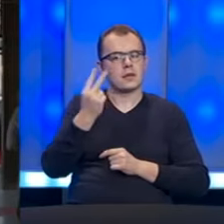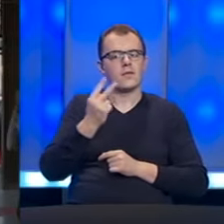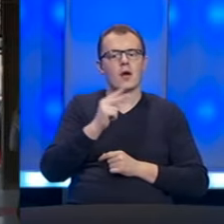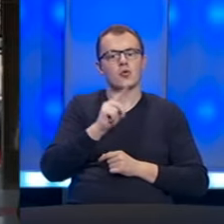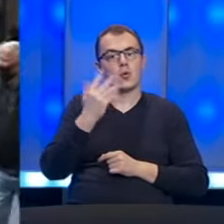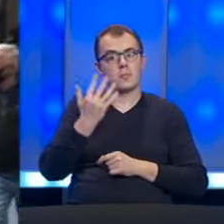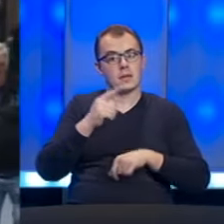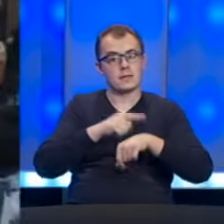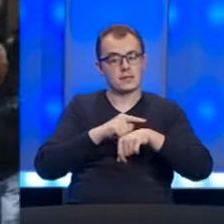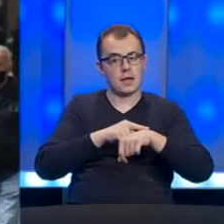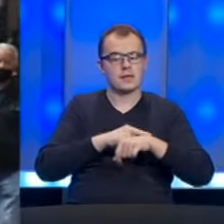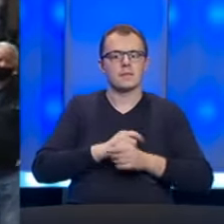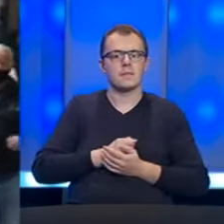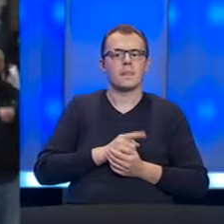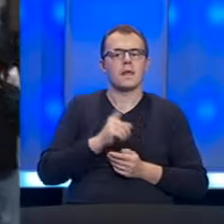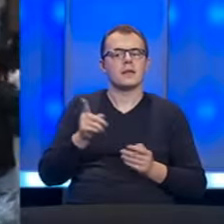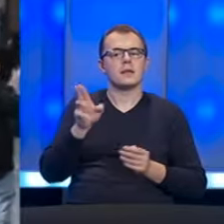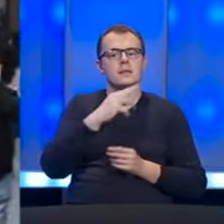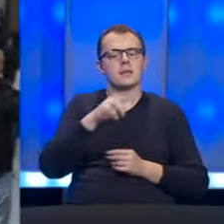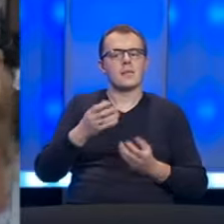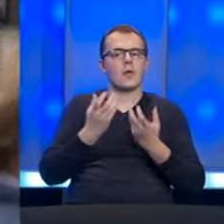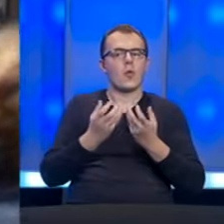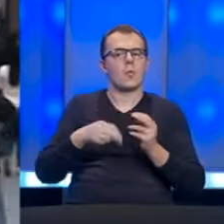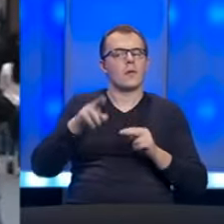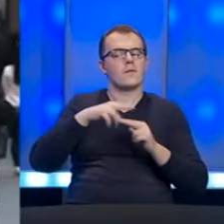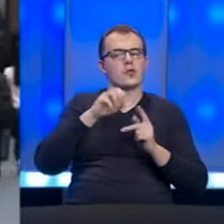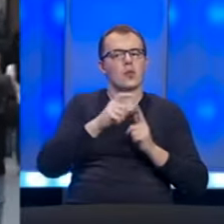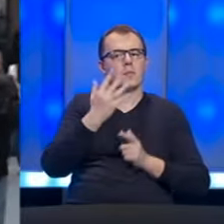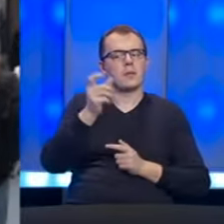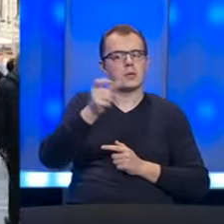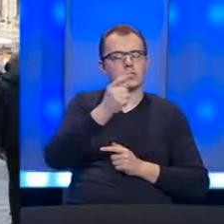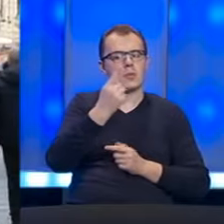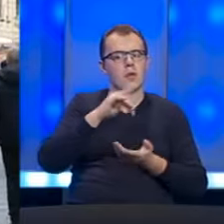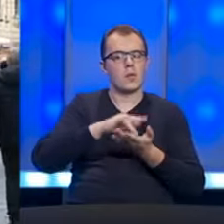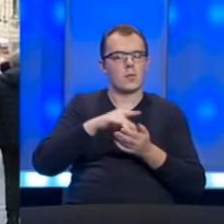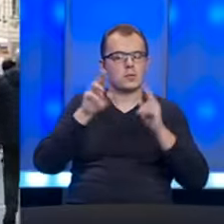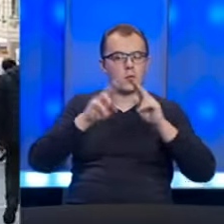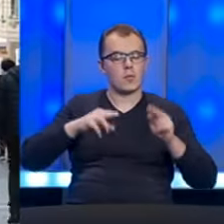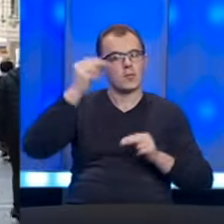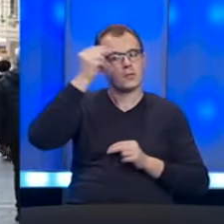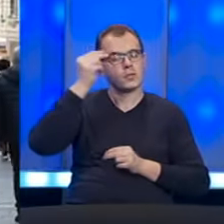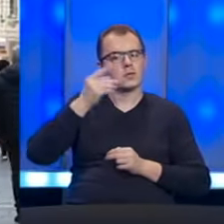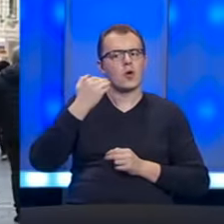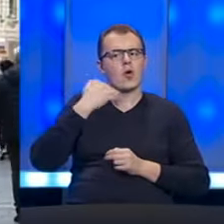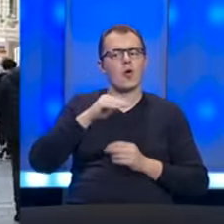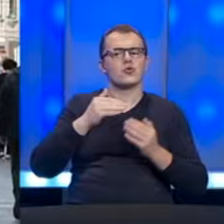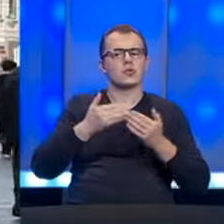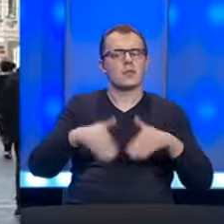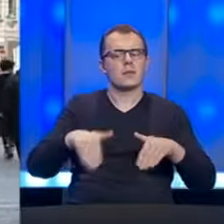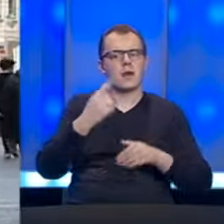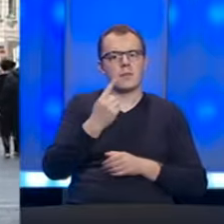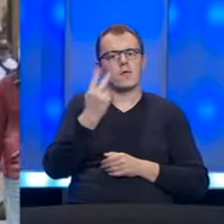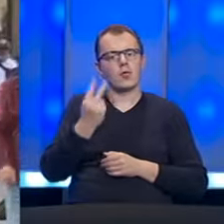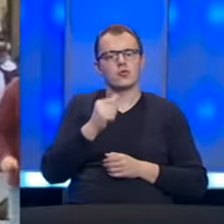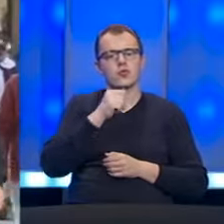5 sati, te je zabranjeno okupljanje više od 5 osoba na jednom mjestu. U Republici Srpskoj oštrije mjere 1., 2.